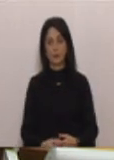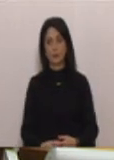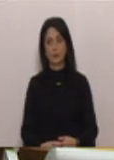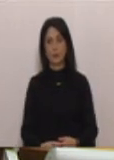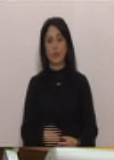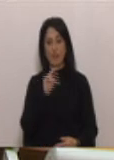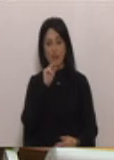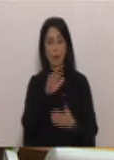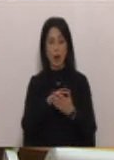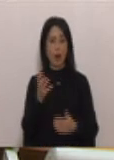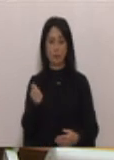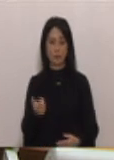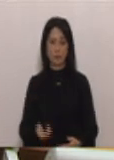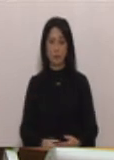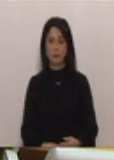მადლობა.